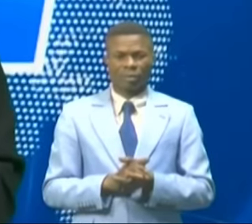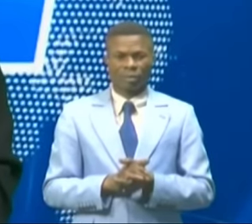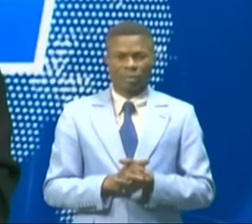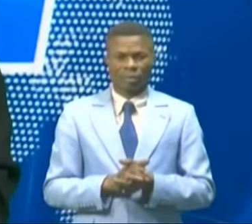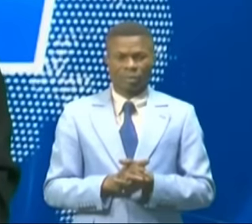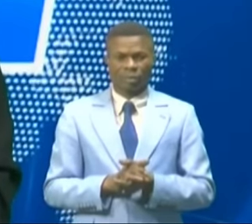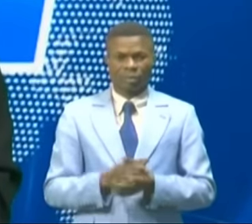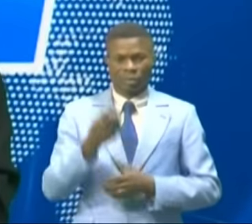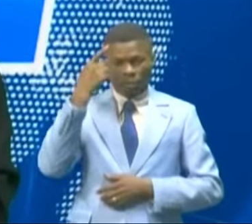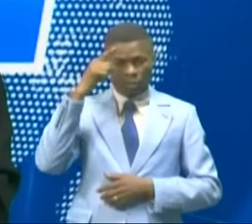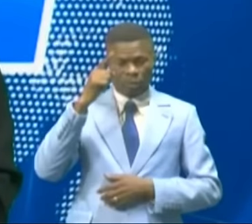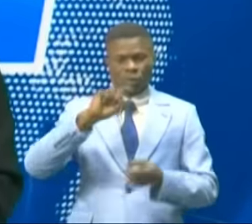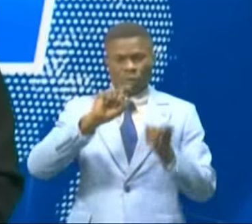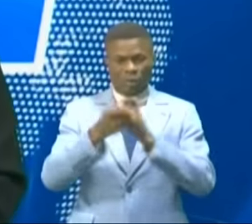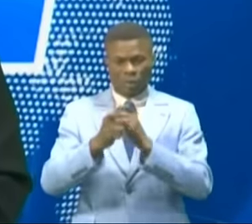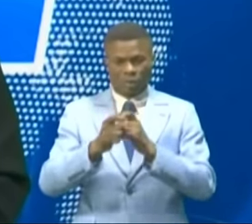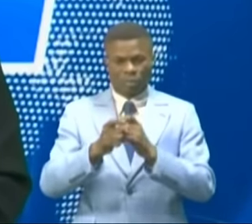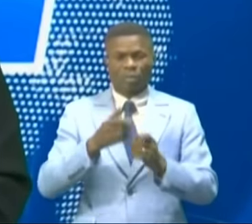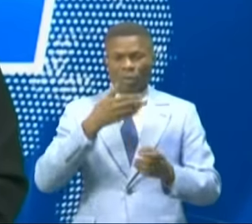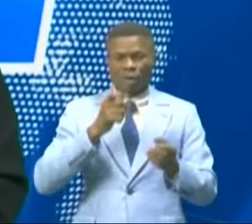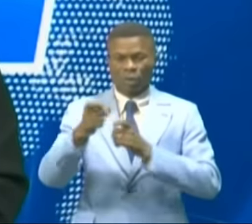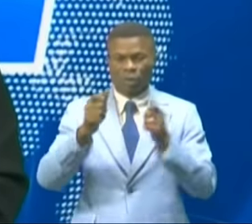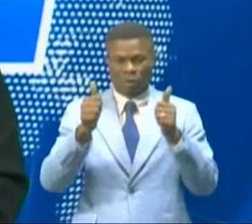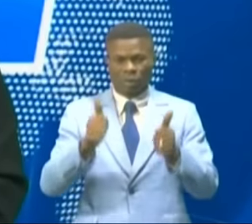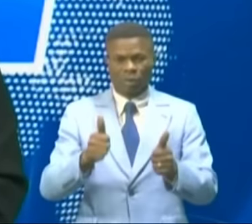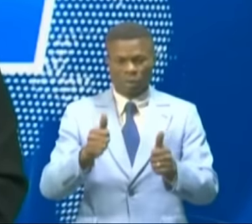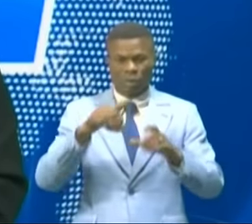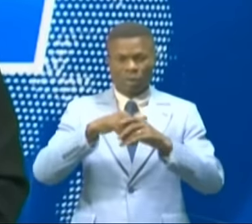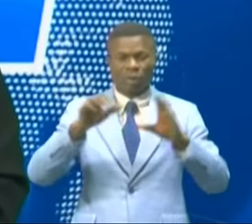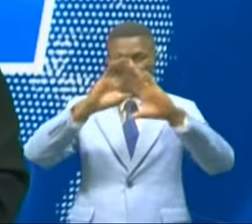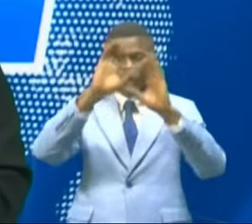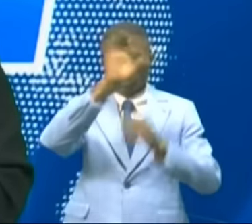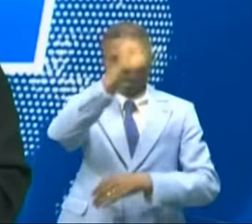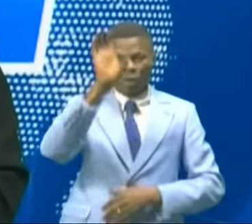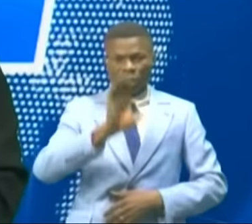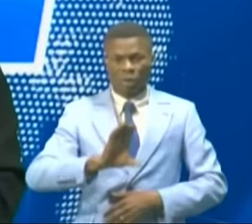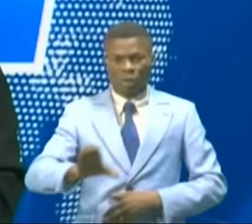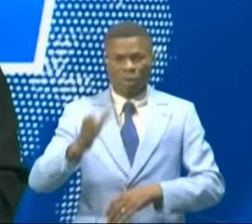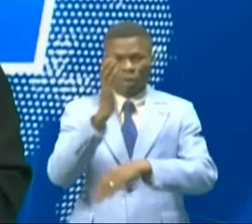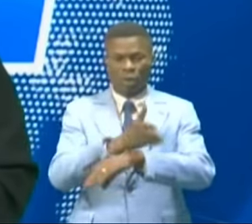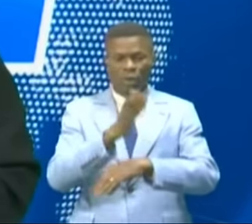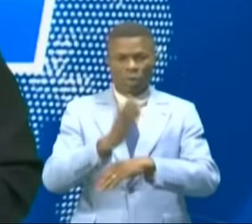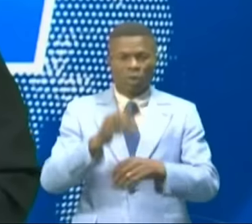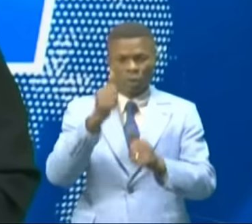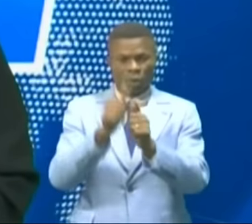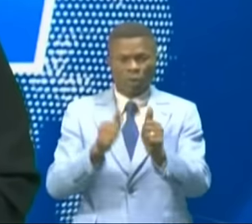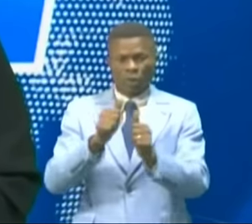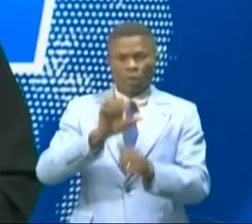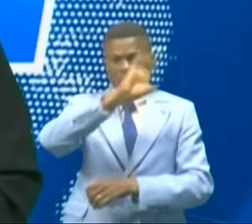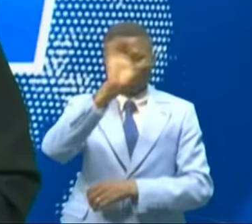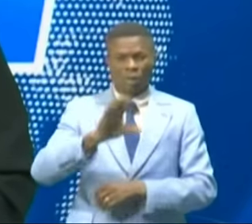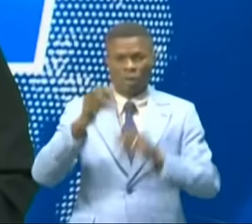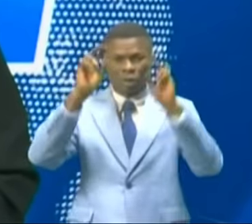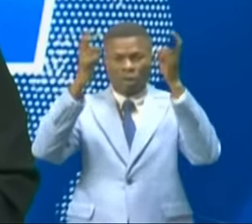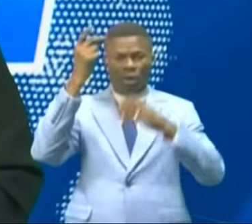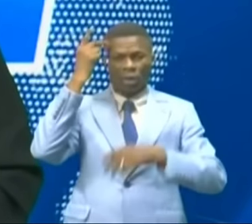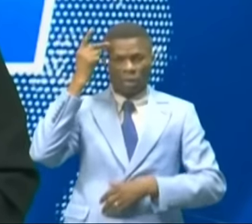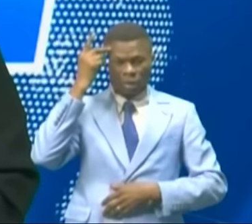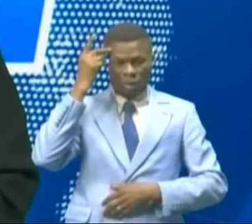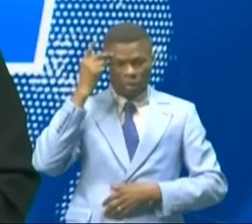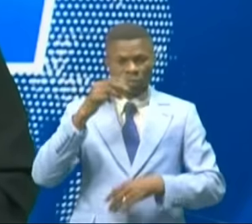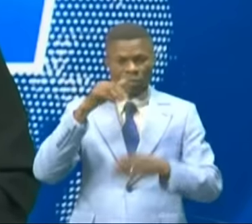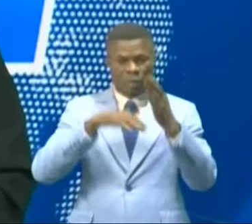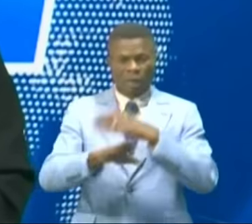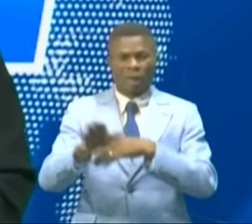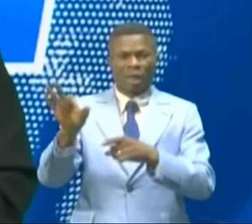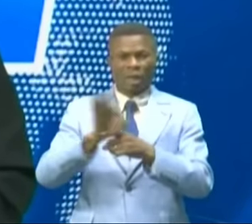C'est pour améliorer la bonne gouvernance au sein des communes que les conseils communaux de la ville de Kinshasa sont à l'école